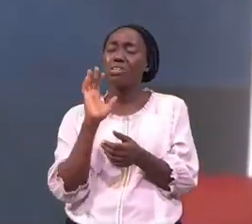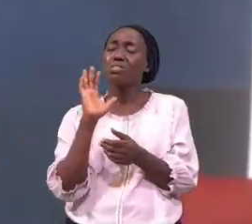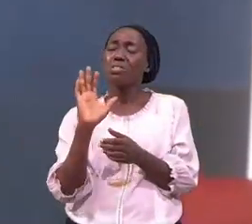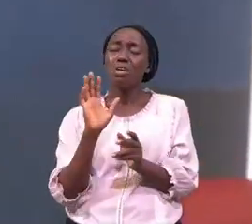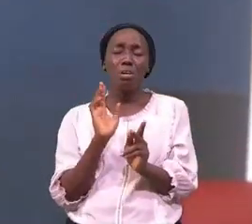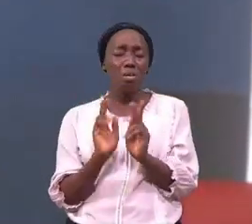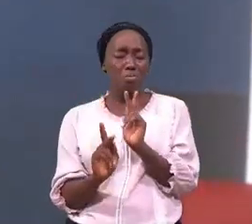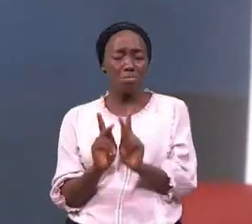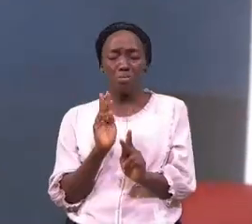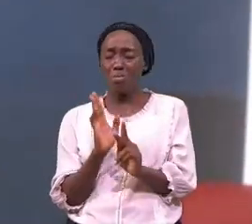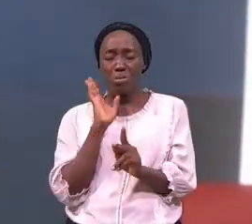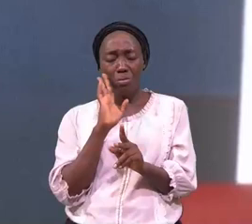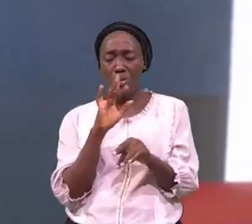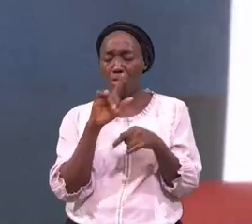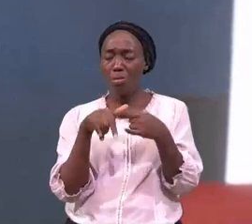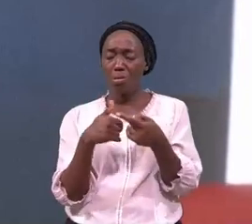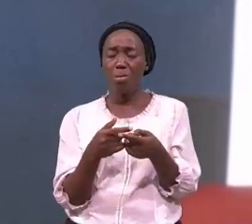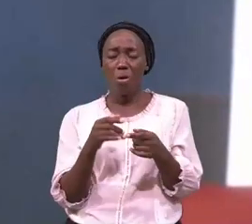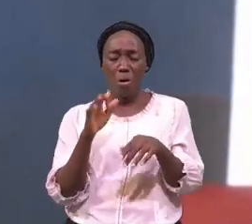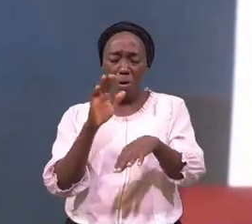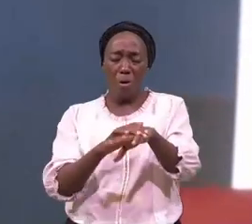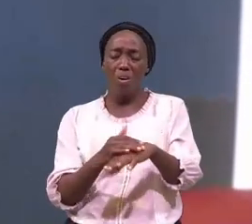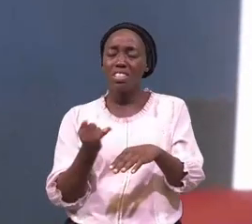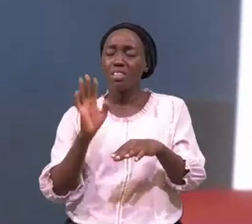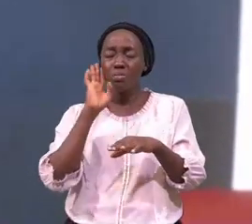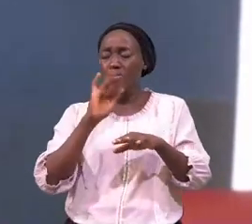Ton peuple ira sans être fatigué.